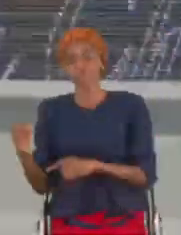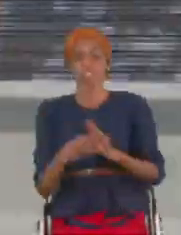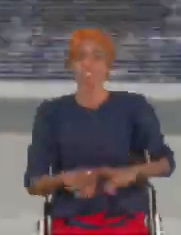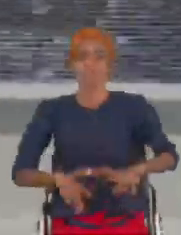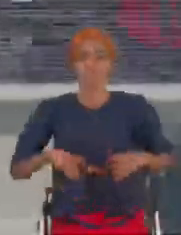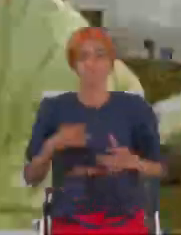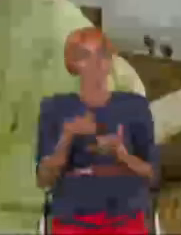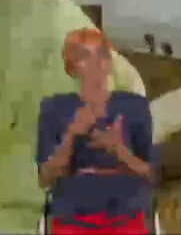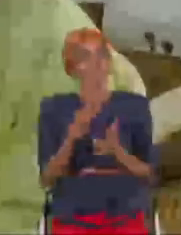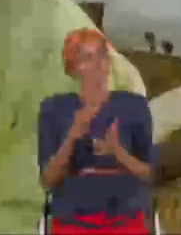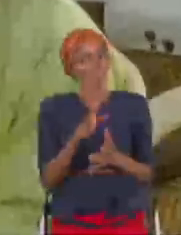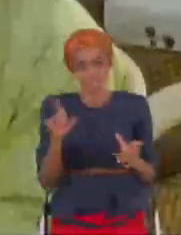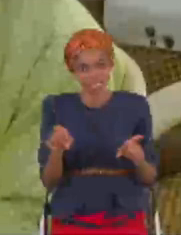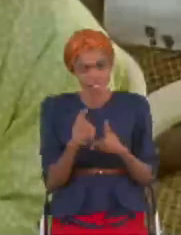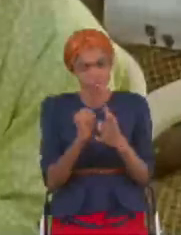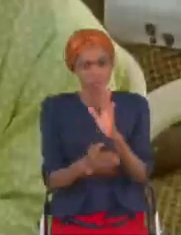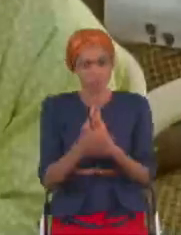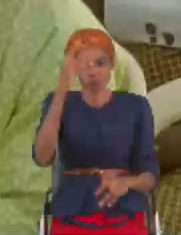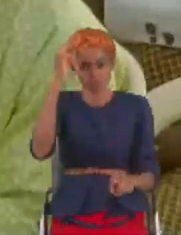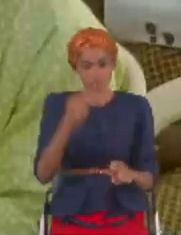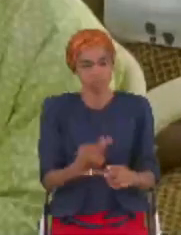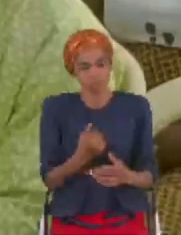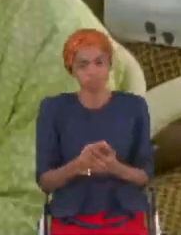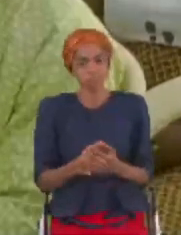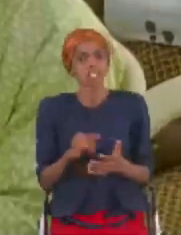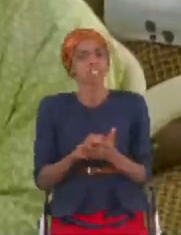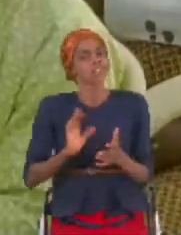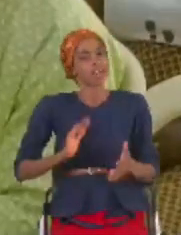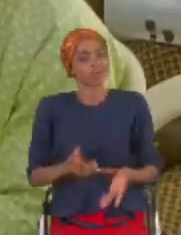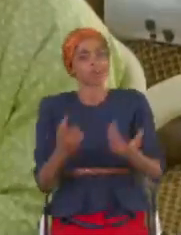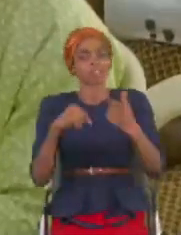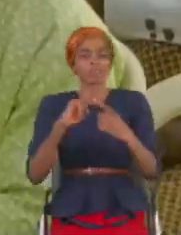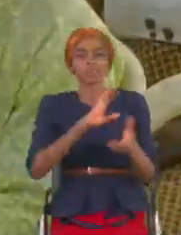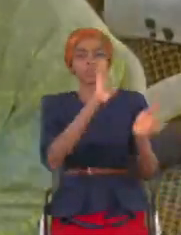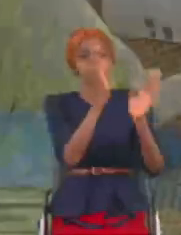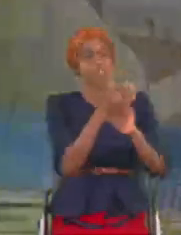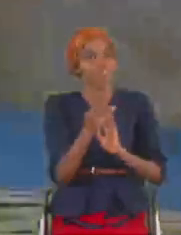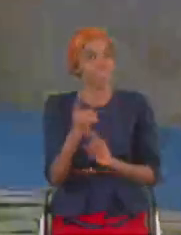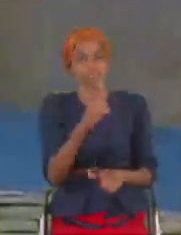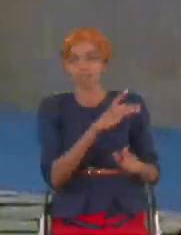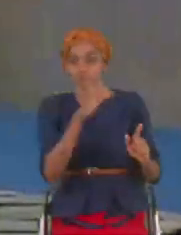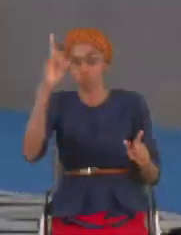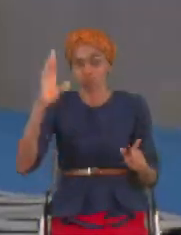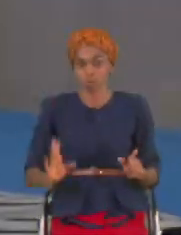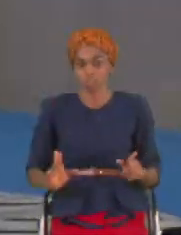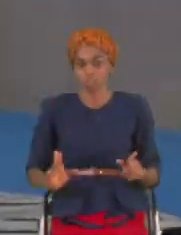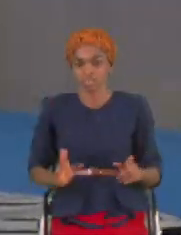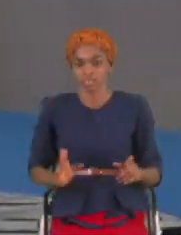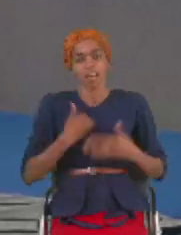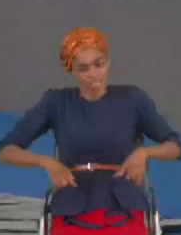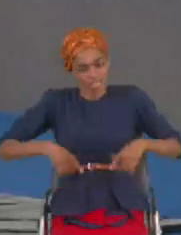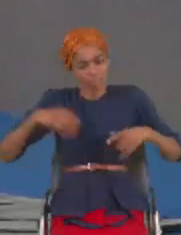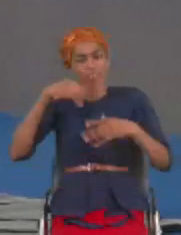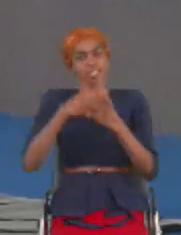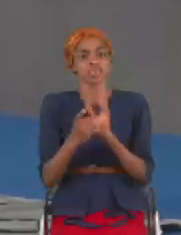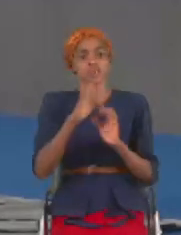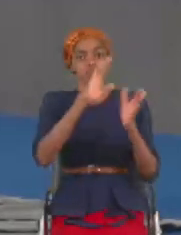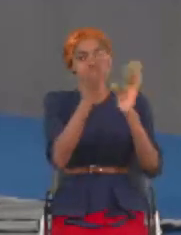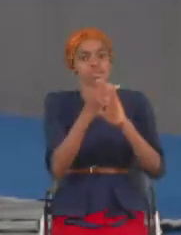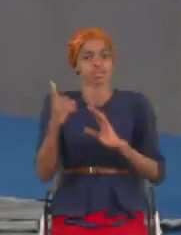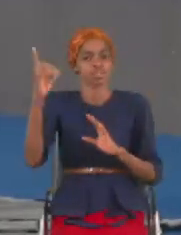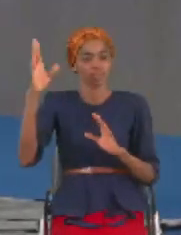ta vie et lancera ici notre venue dans la présence de dieu vivant